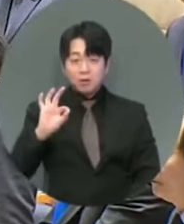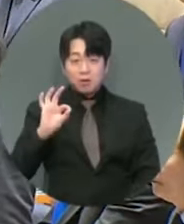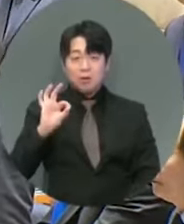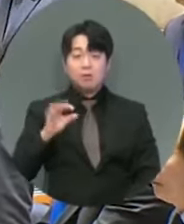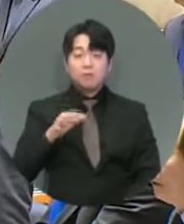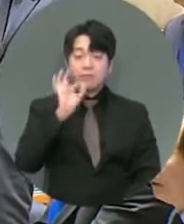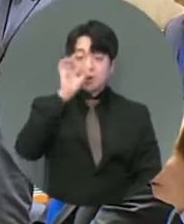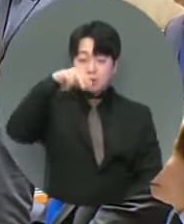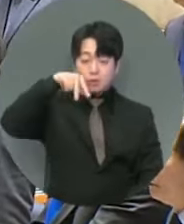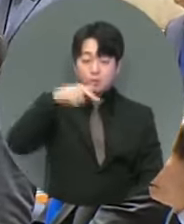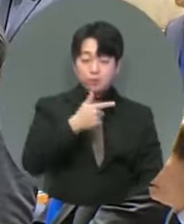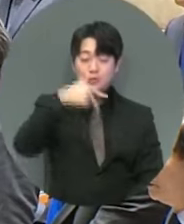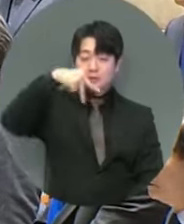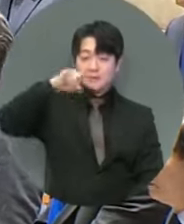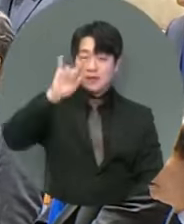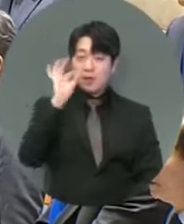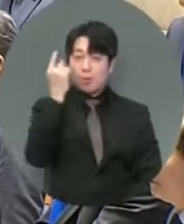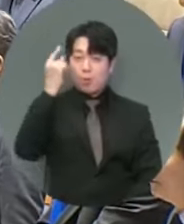윤재옥 의원,